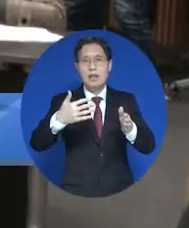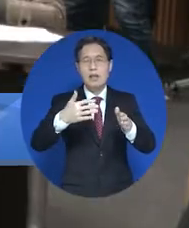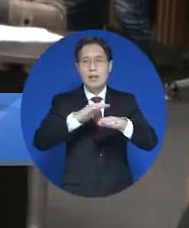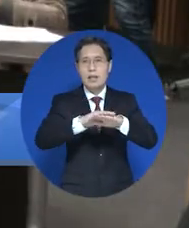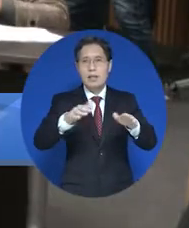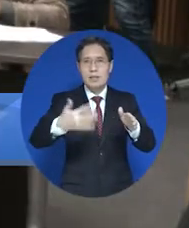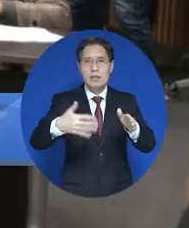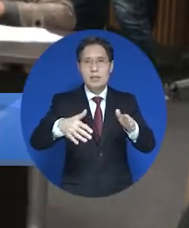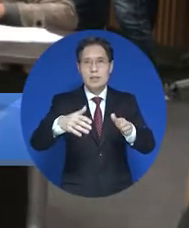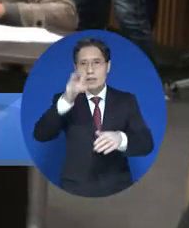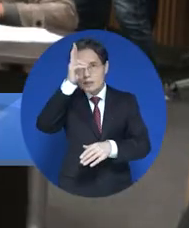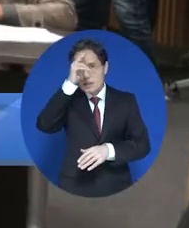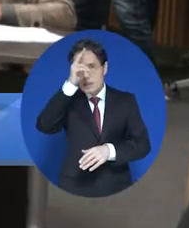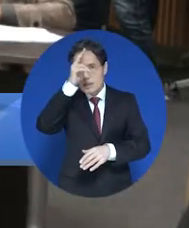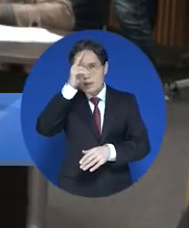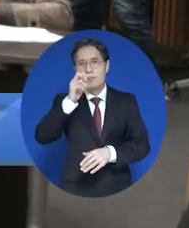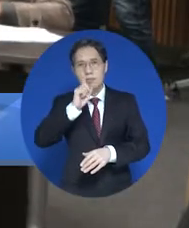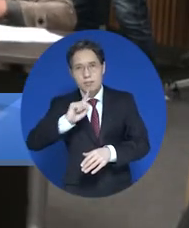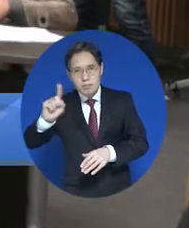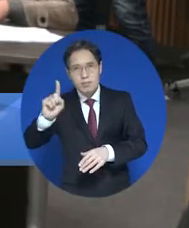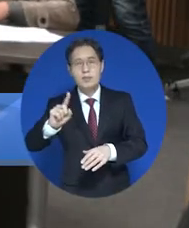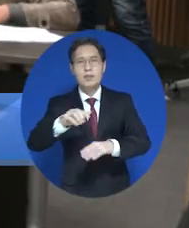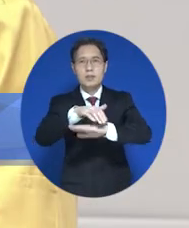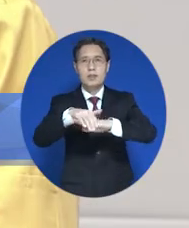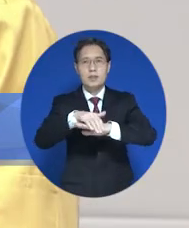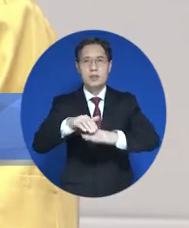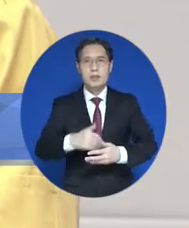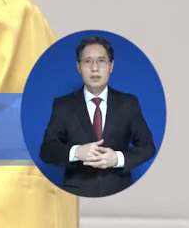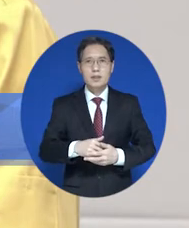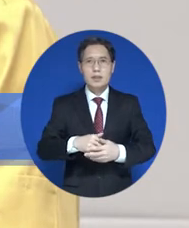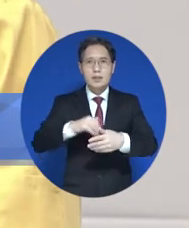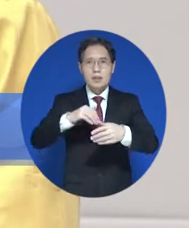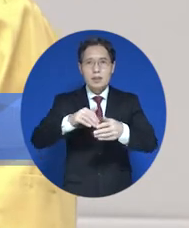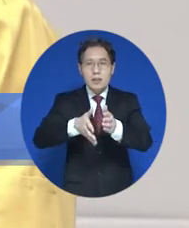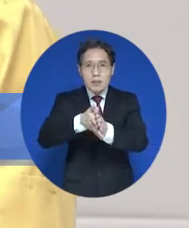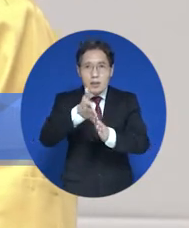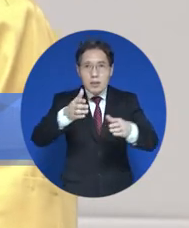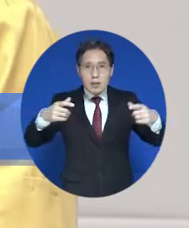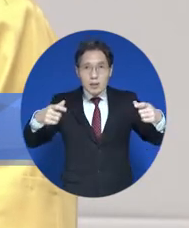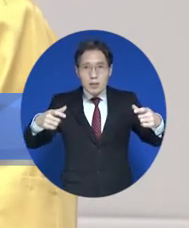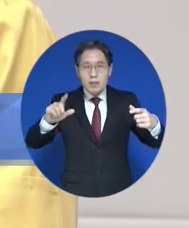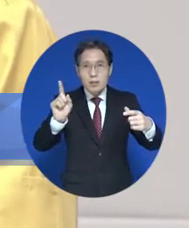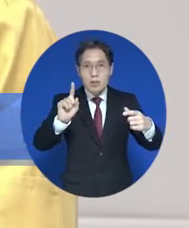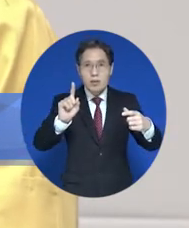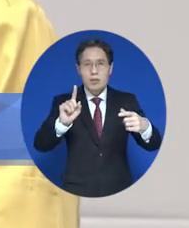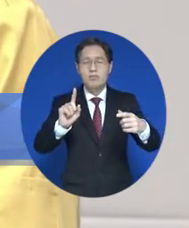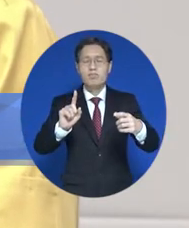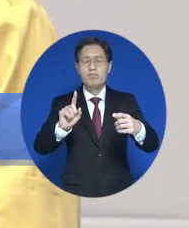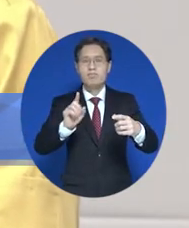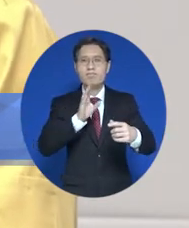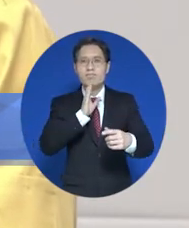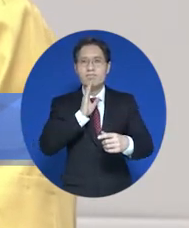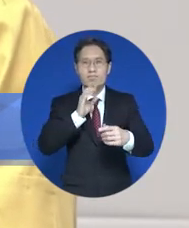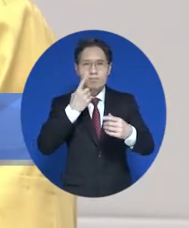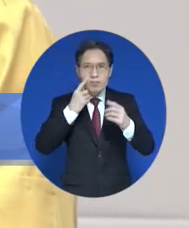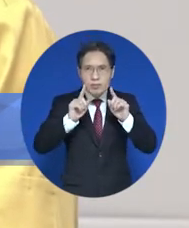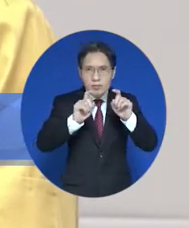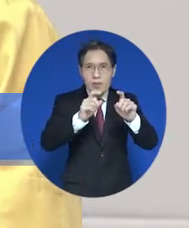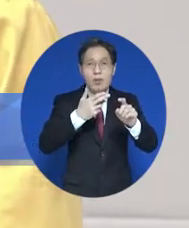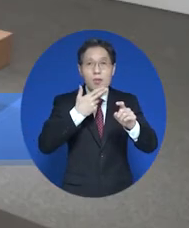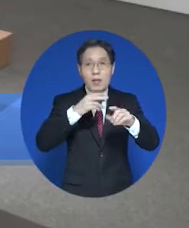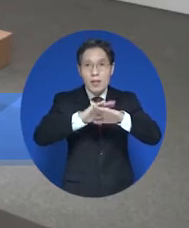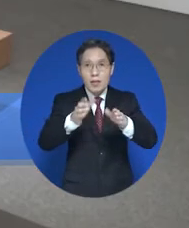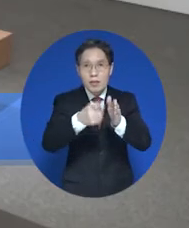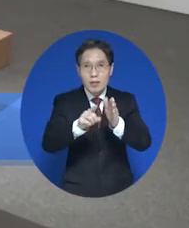수사기관의 수사를 의뢰할 계획입니다 쉬는 의욕 없는 투명한 조사를 위해 시 구 군 오브 비상 간부